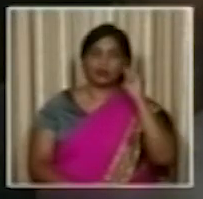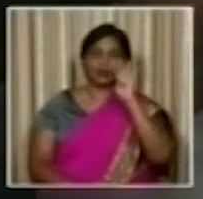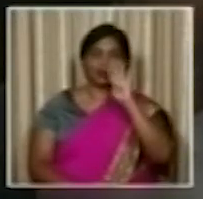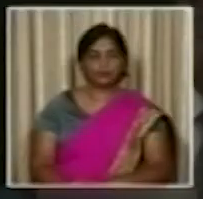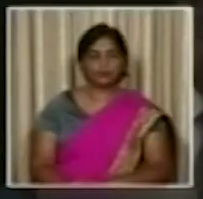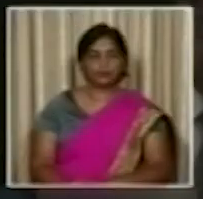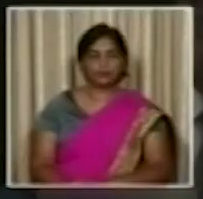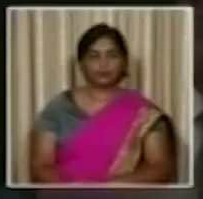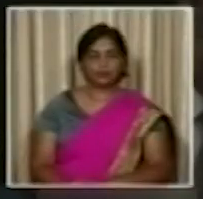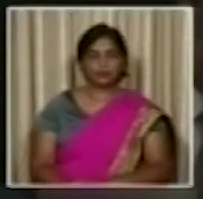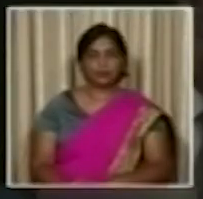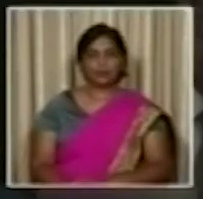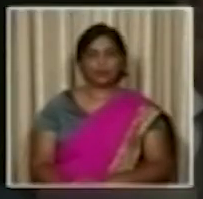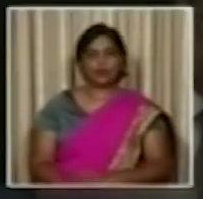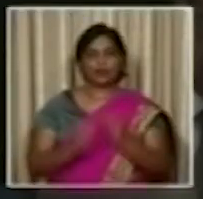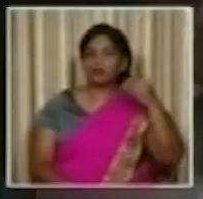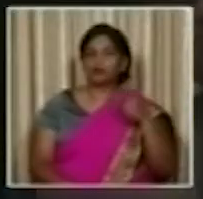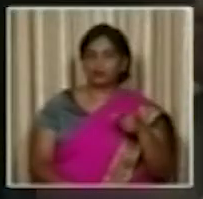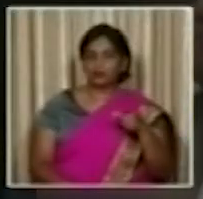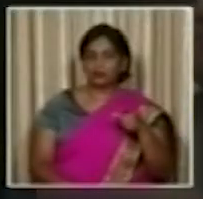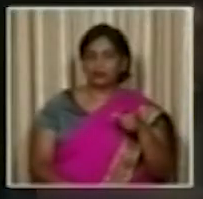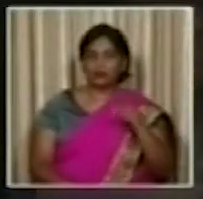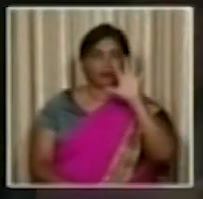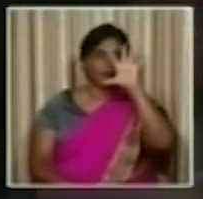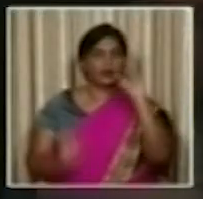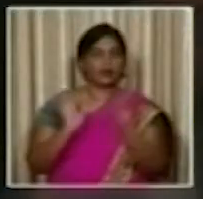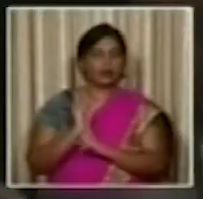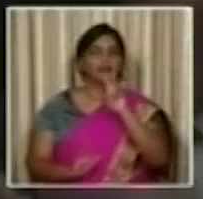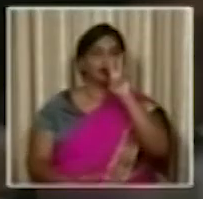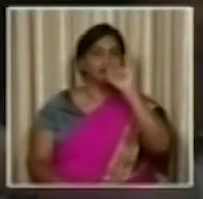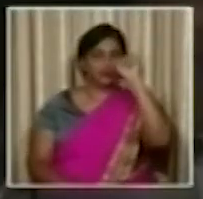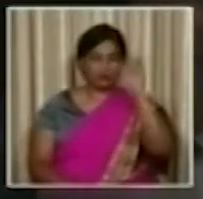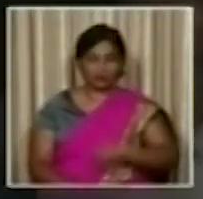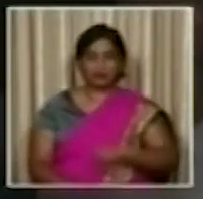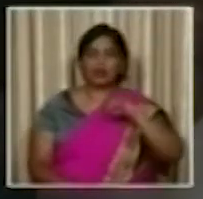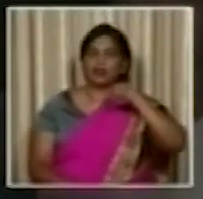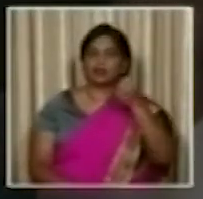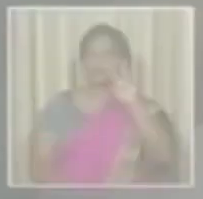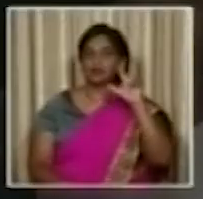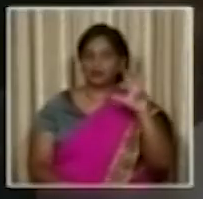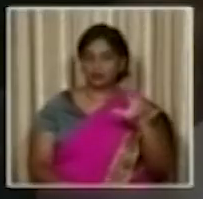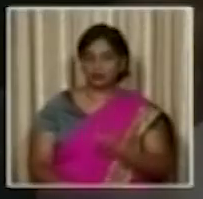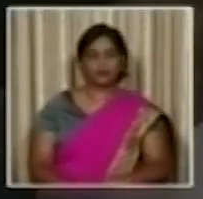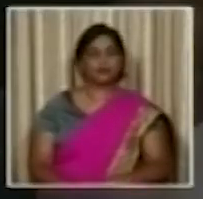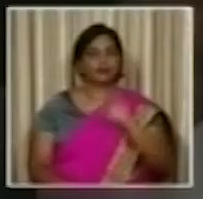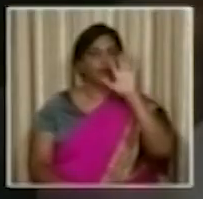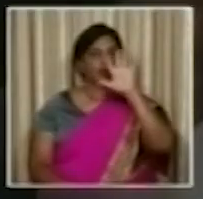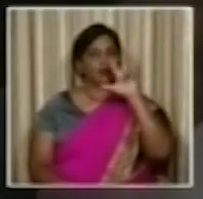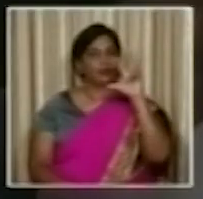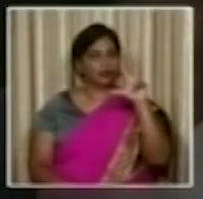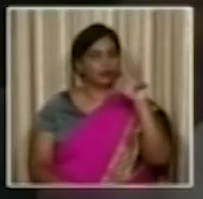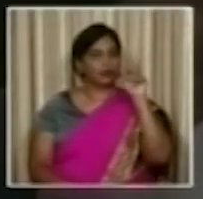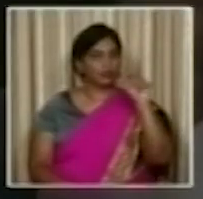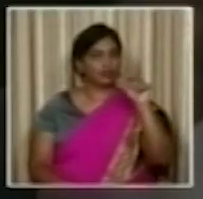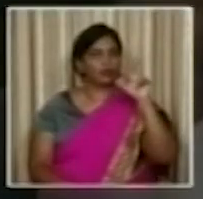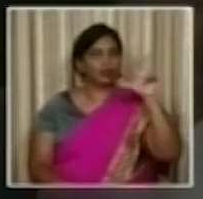10,49,430 ரூபாய் 100 ரூபாய் 73% அதிகரிப்பு என்ற நிலையில் அதிகரித்துள்ளது. 2022 ஆண்டிலிருந்து பொருளாதார நிதி நெருக்கடியினால்